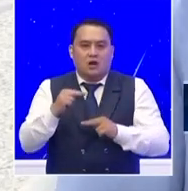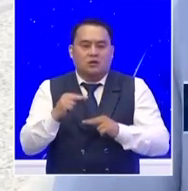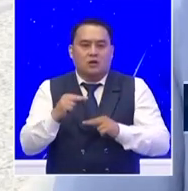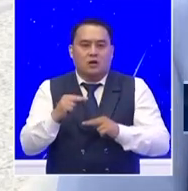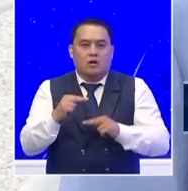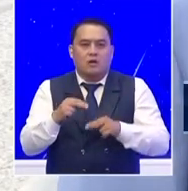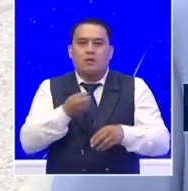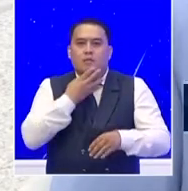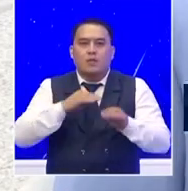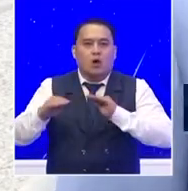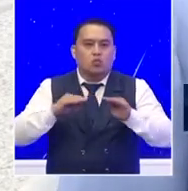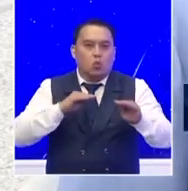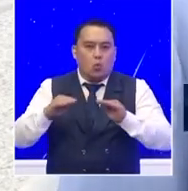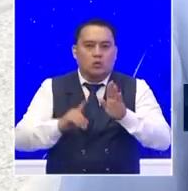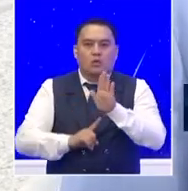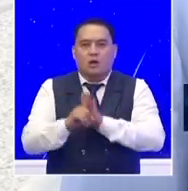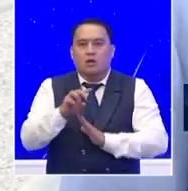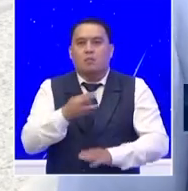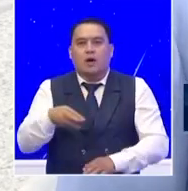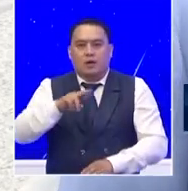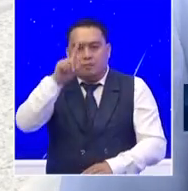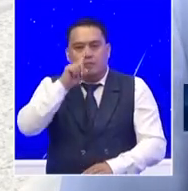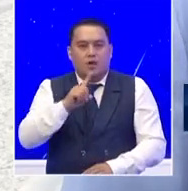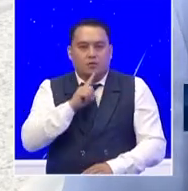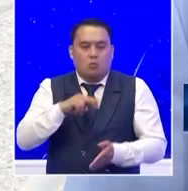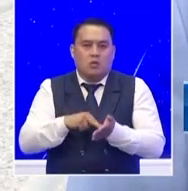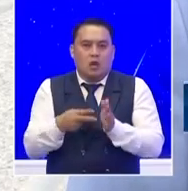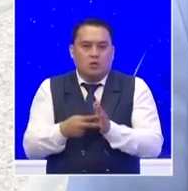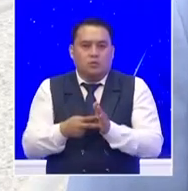значит, благоустройство двора началось в мае месяце.